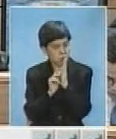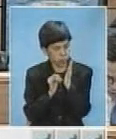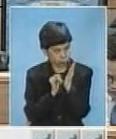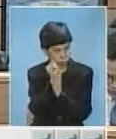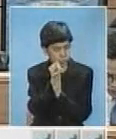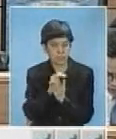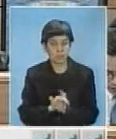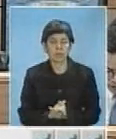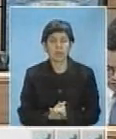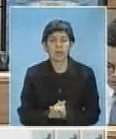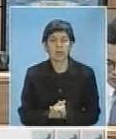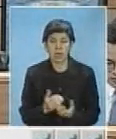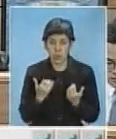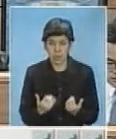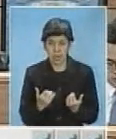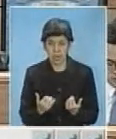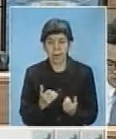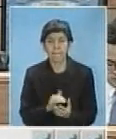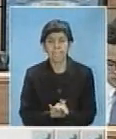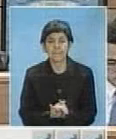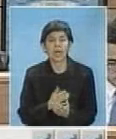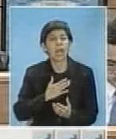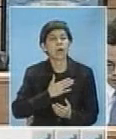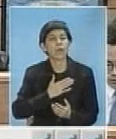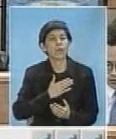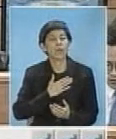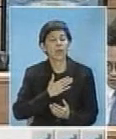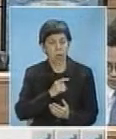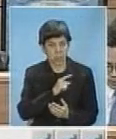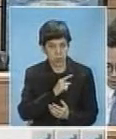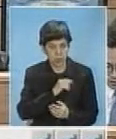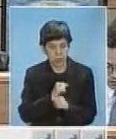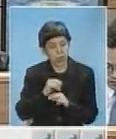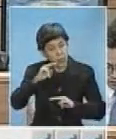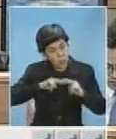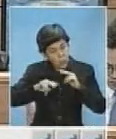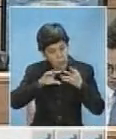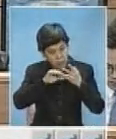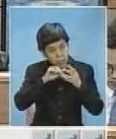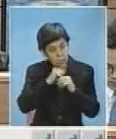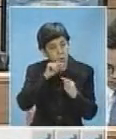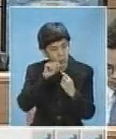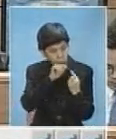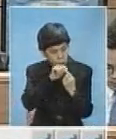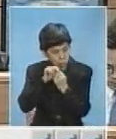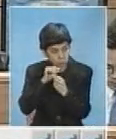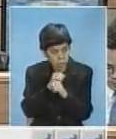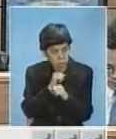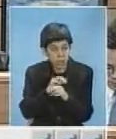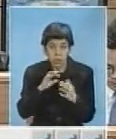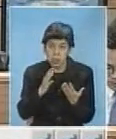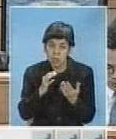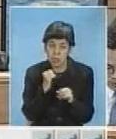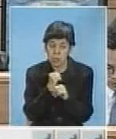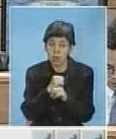พราะฉะนั้นวันนี้ท่านประธานครับหน้าที่ของเราในสภาก็คือพิจารณาในแง่ของความเหมาะสมของทั้